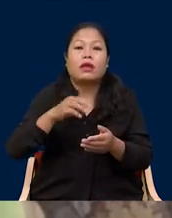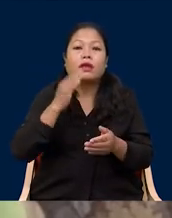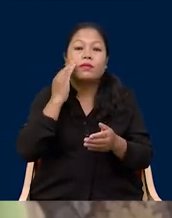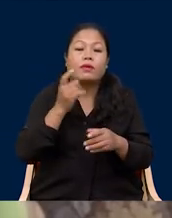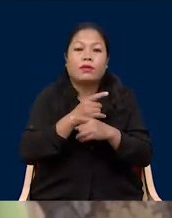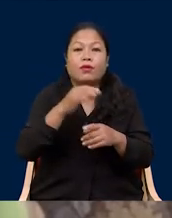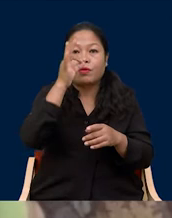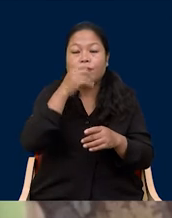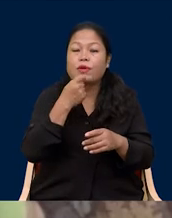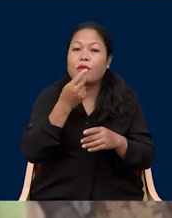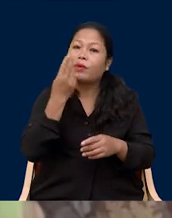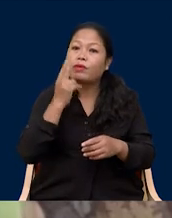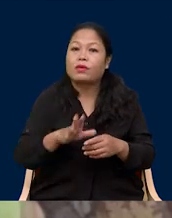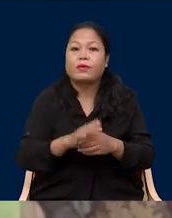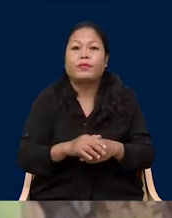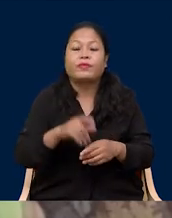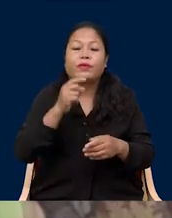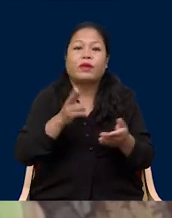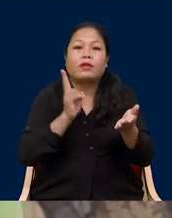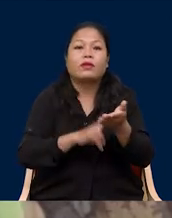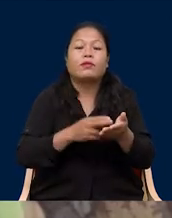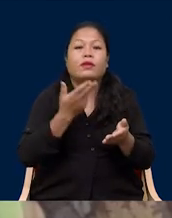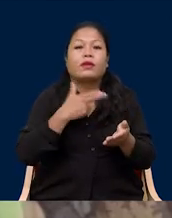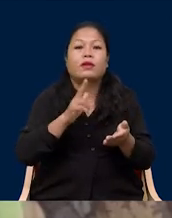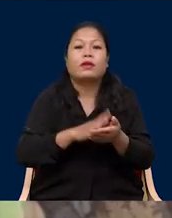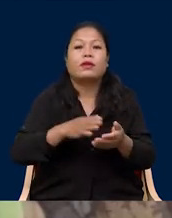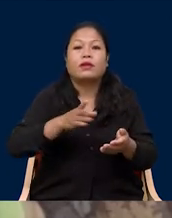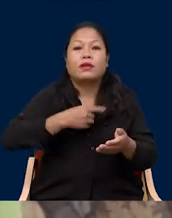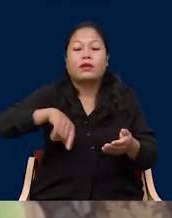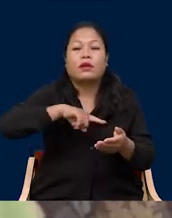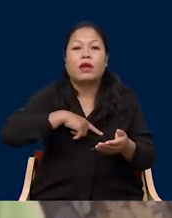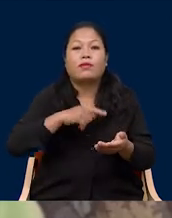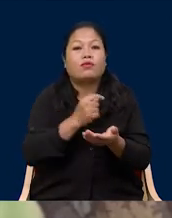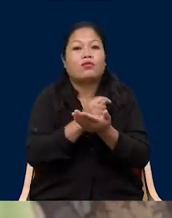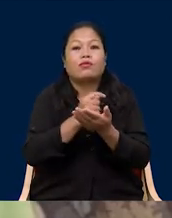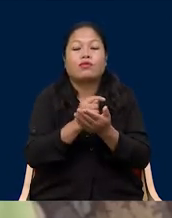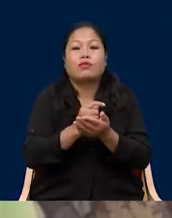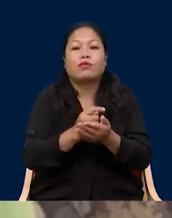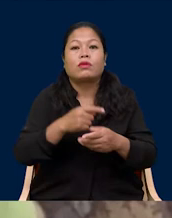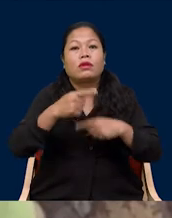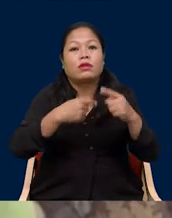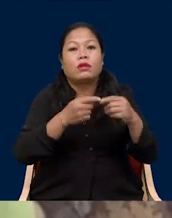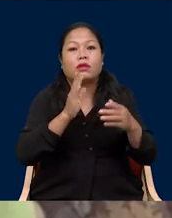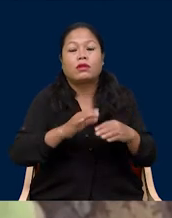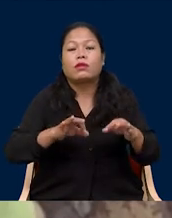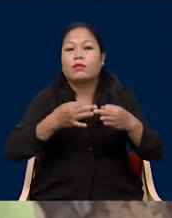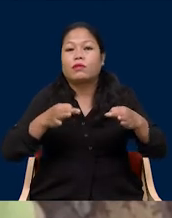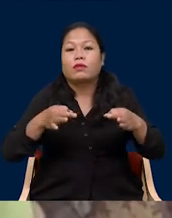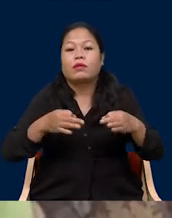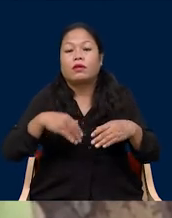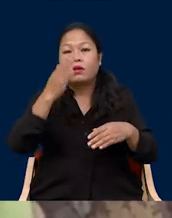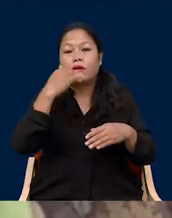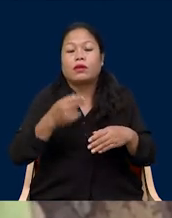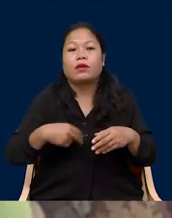यो विषयमा चाहिँ भनिसक्नु भएको छ, मैले के मात्र थप्न चाहे पनि हाम्रो प्रयास जारी छ तर विषय